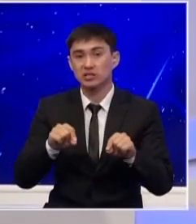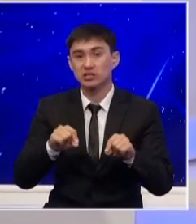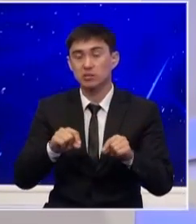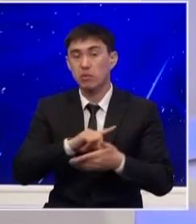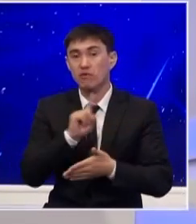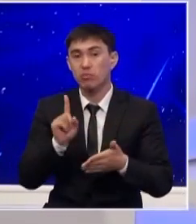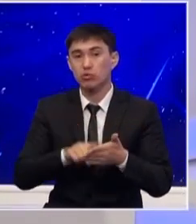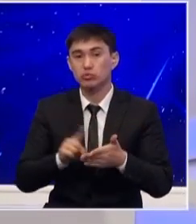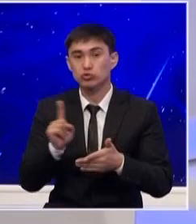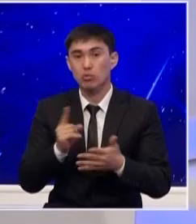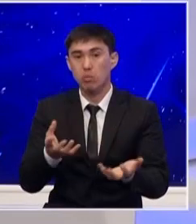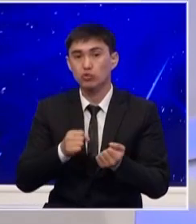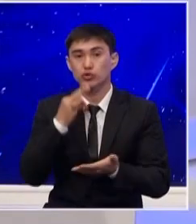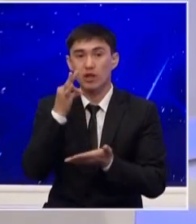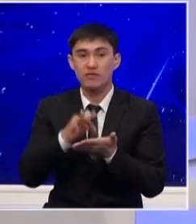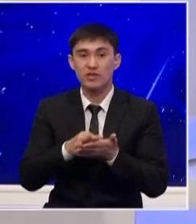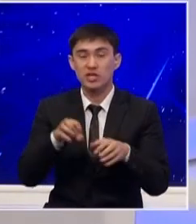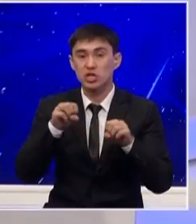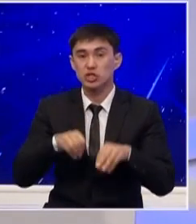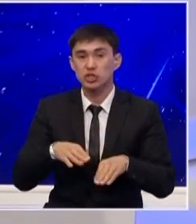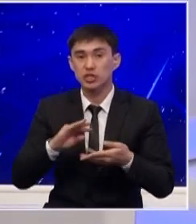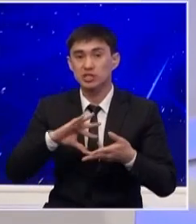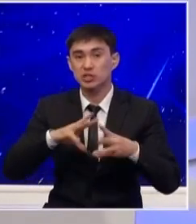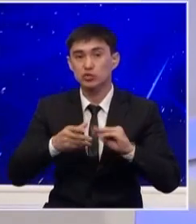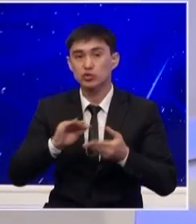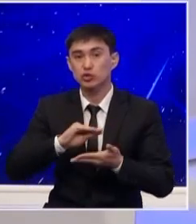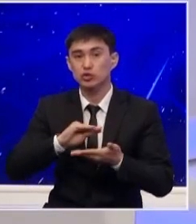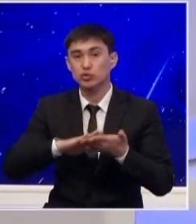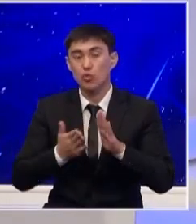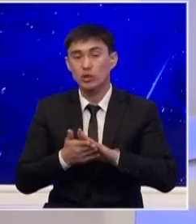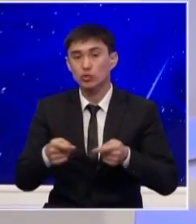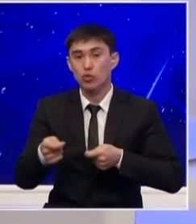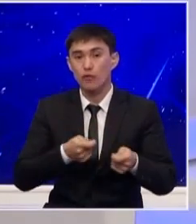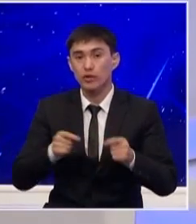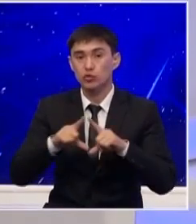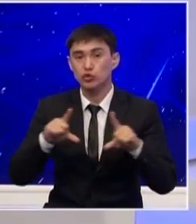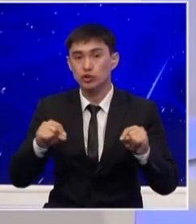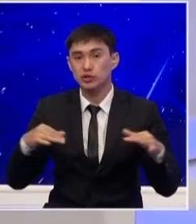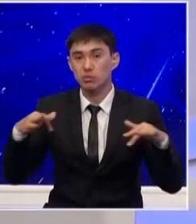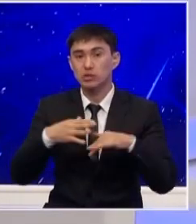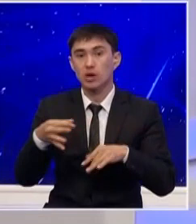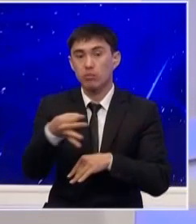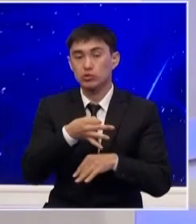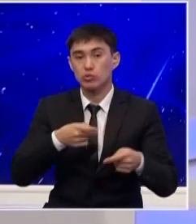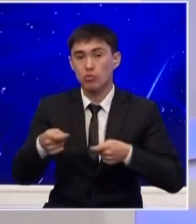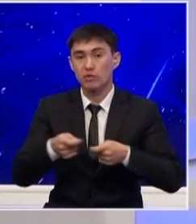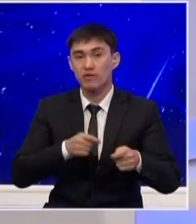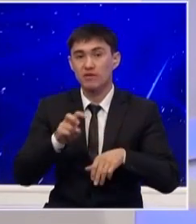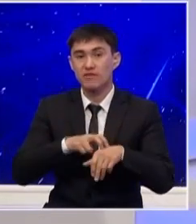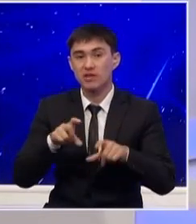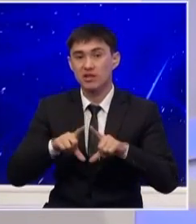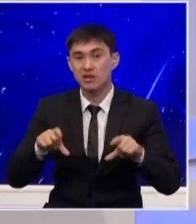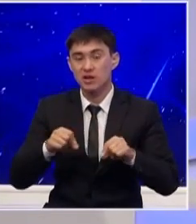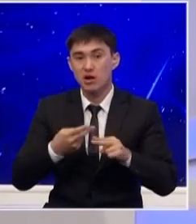под вопросом. Чтобы получить ответы и решение сложившейся ситуации, руководители учреждений собрались в областном управлении